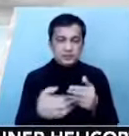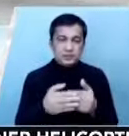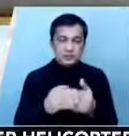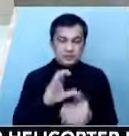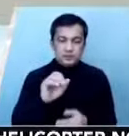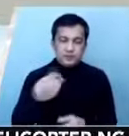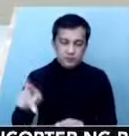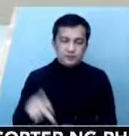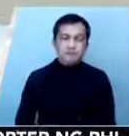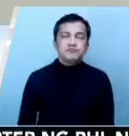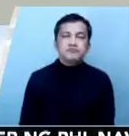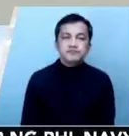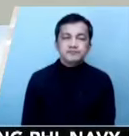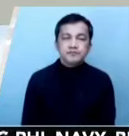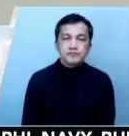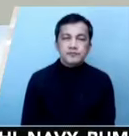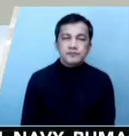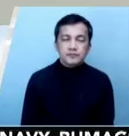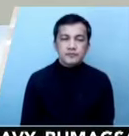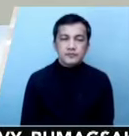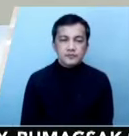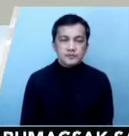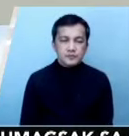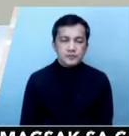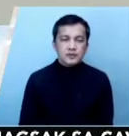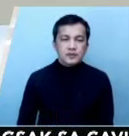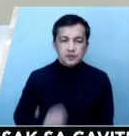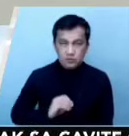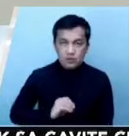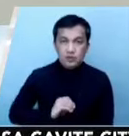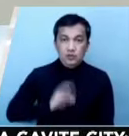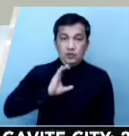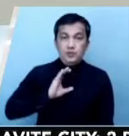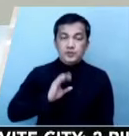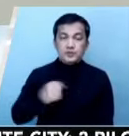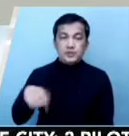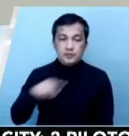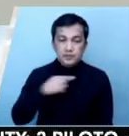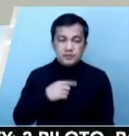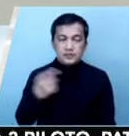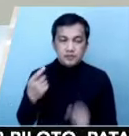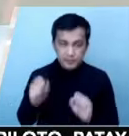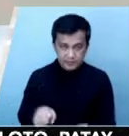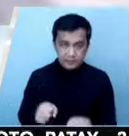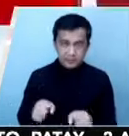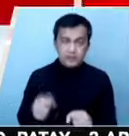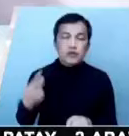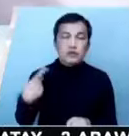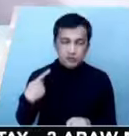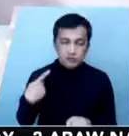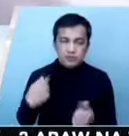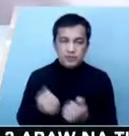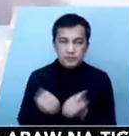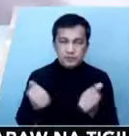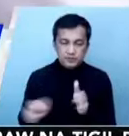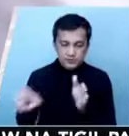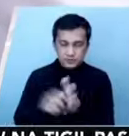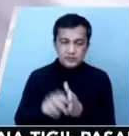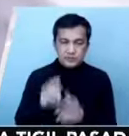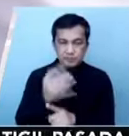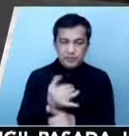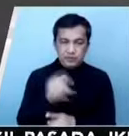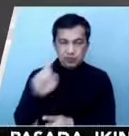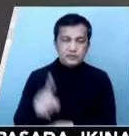consolidated. Very, very confident po kami na may masasakyan po ang mga pasahero by May 1. Para sa GMA Integrated